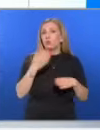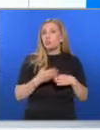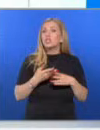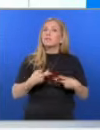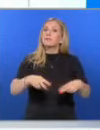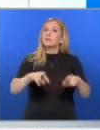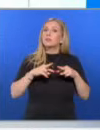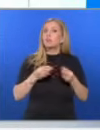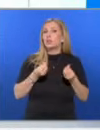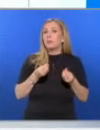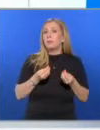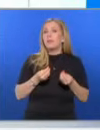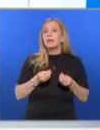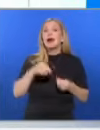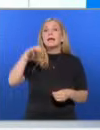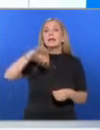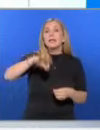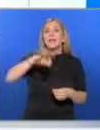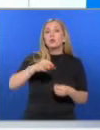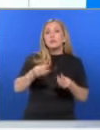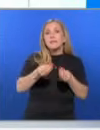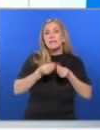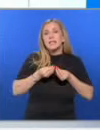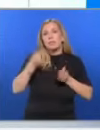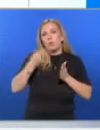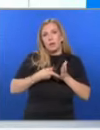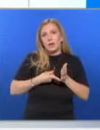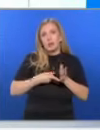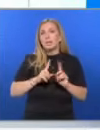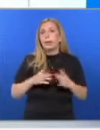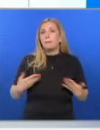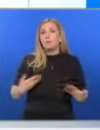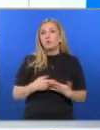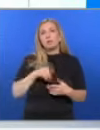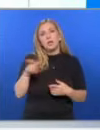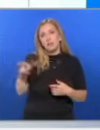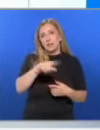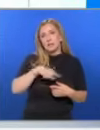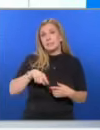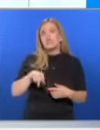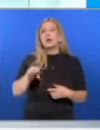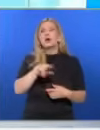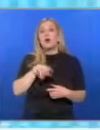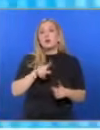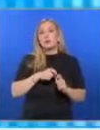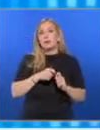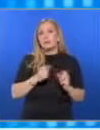бъдат възстановени сумите на клиентите, които са взети грешно. Няма нужда те да предприемат действия.